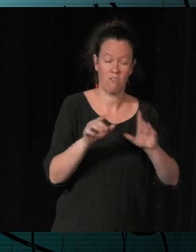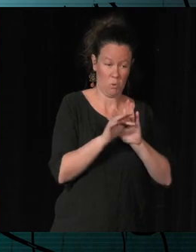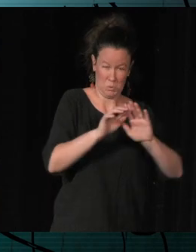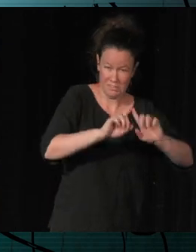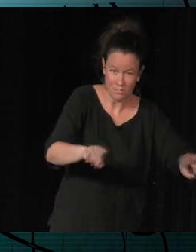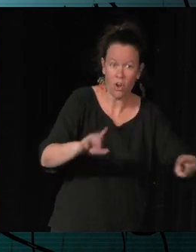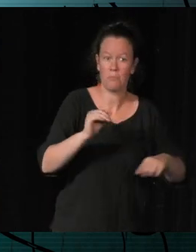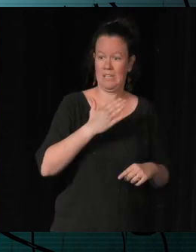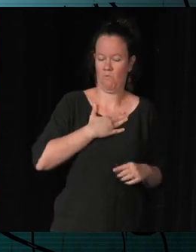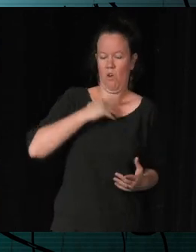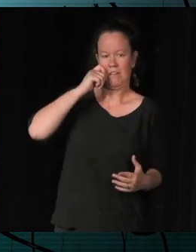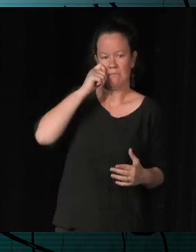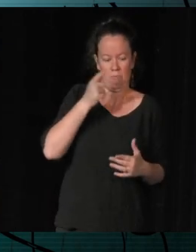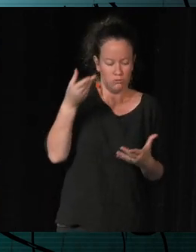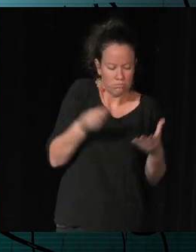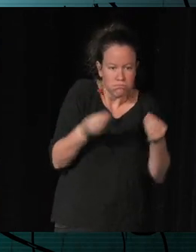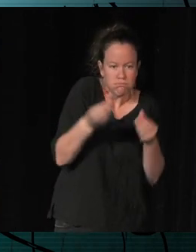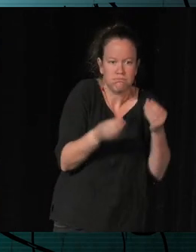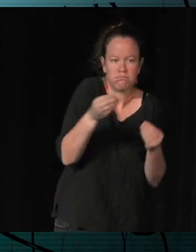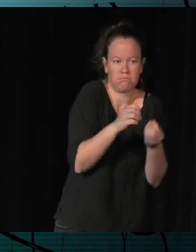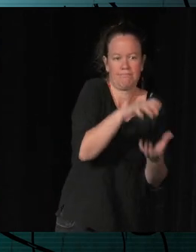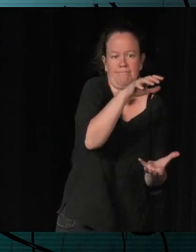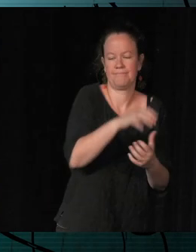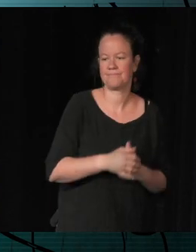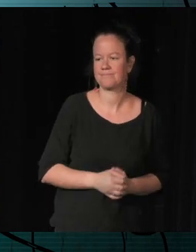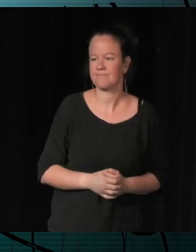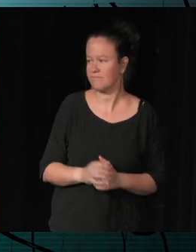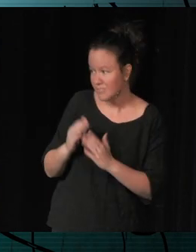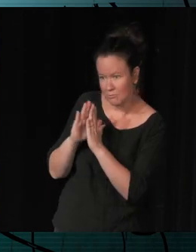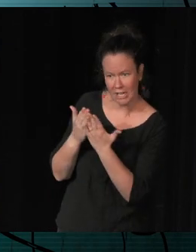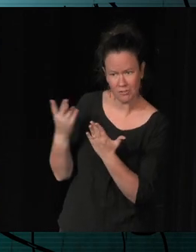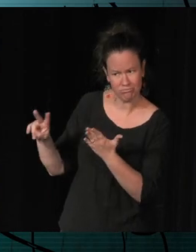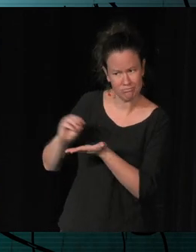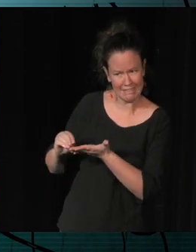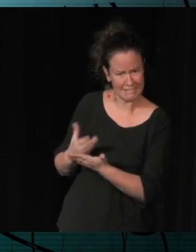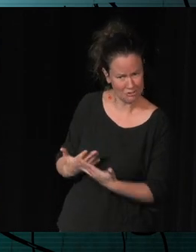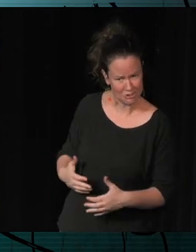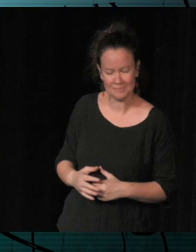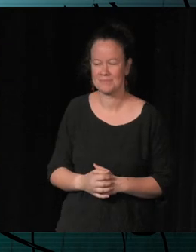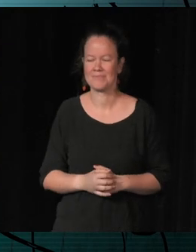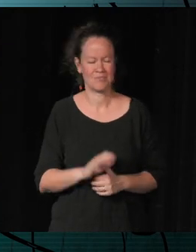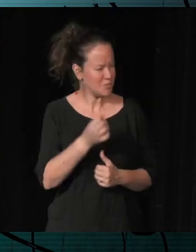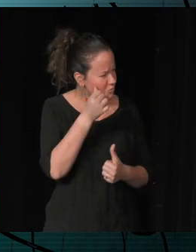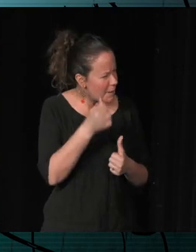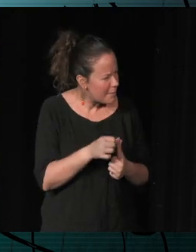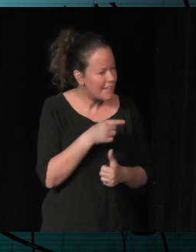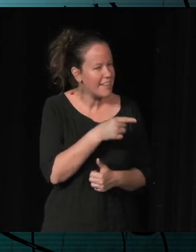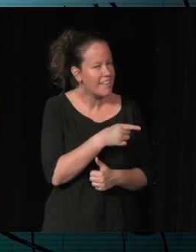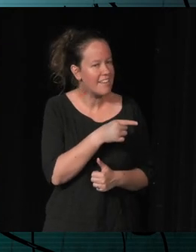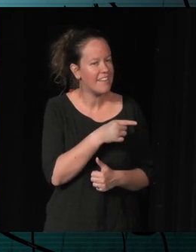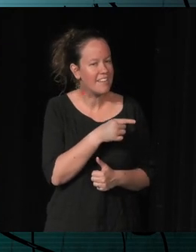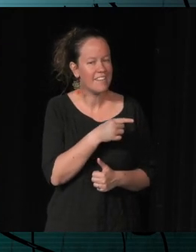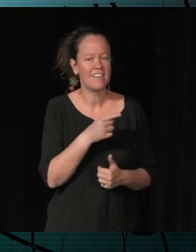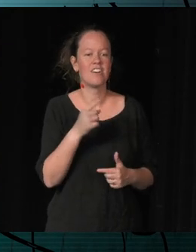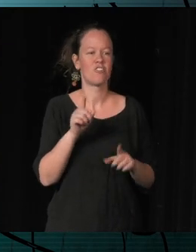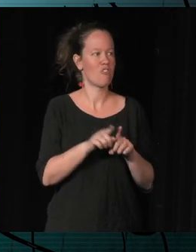ma spécialité c'est vraiment que après et ça tu l'as très bien raconté dans ton livre je crois je crois me rappeler que ton envie quand même malgré tout de de de dire tiens maintenant je vais